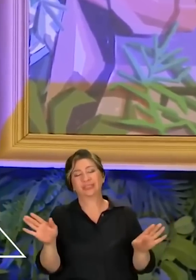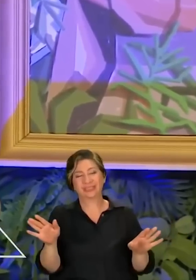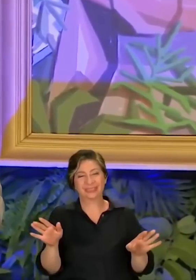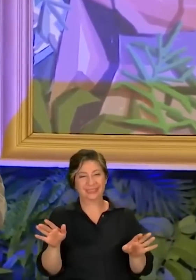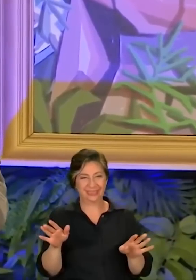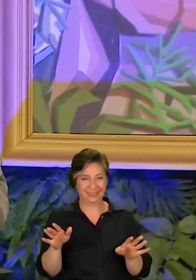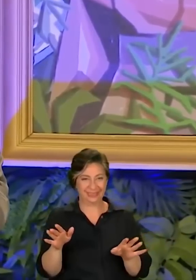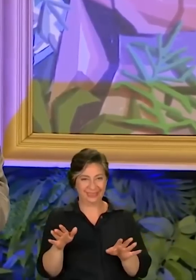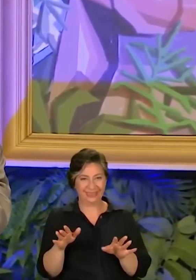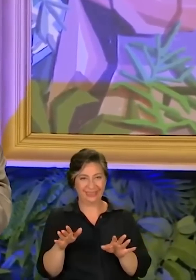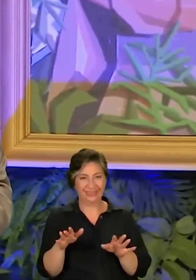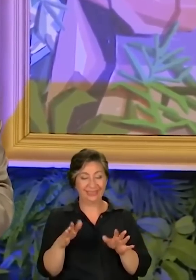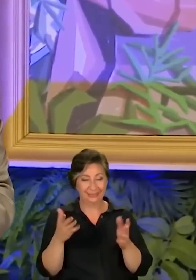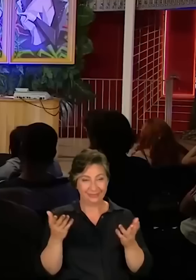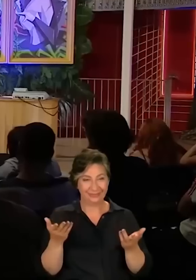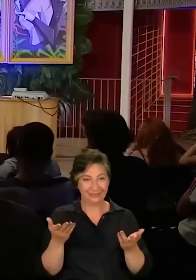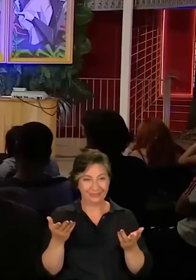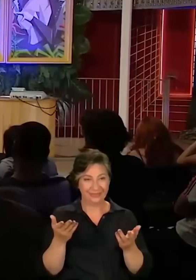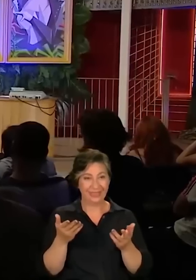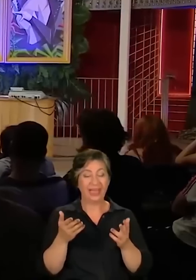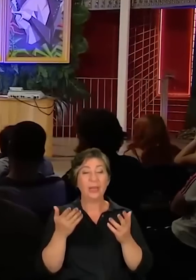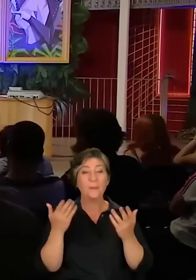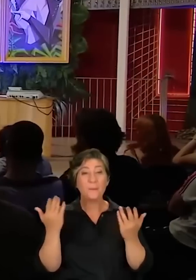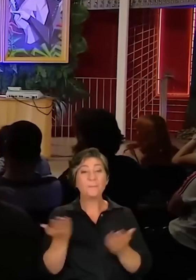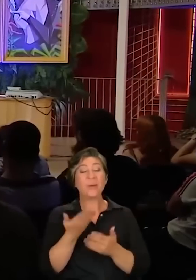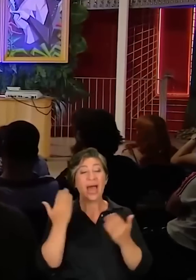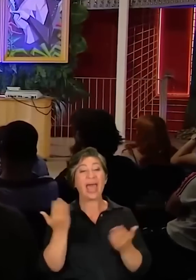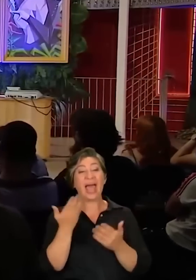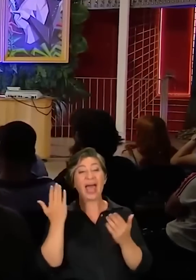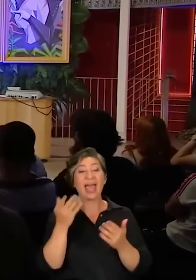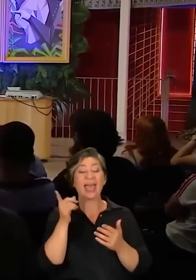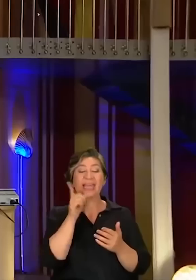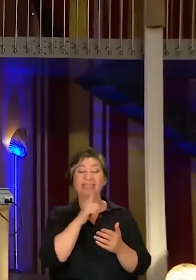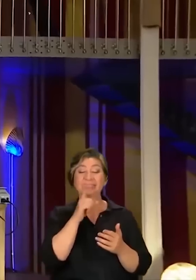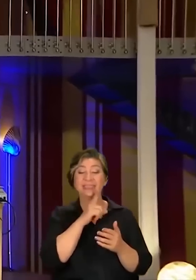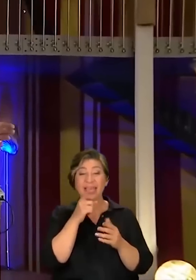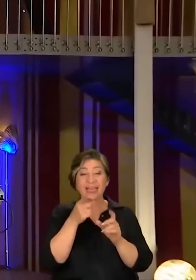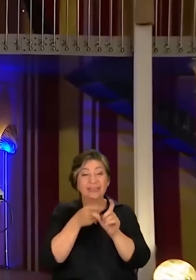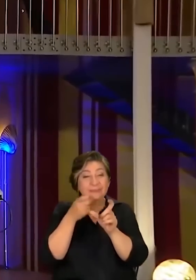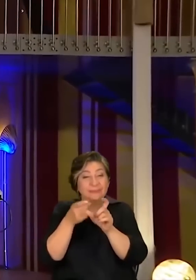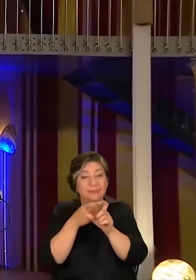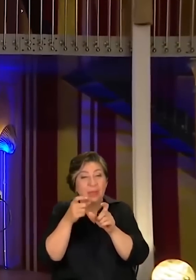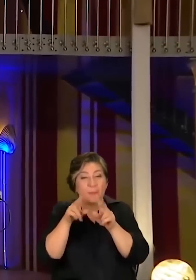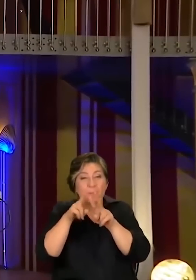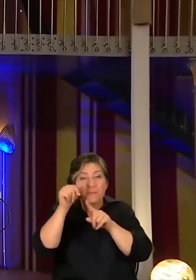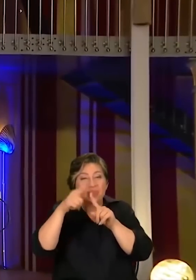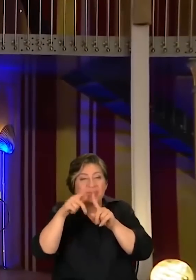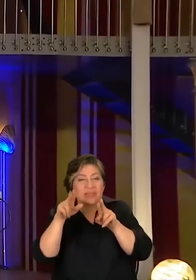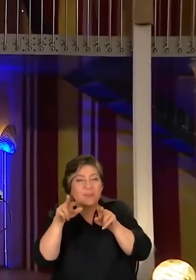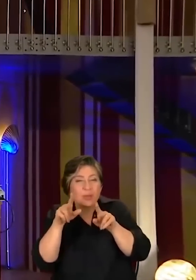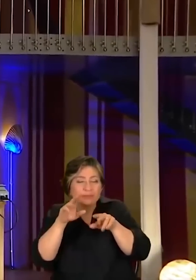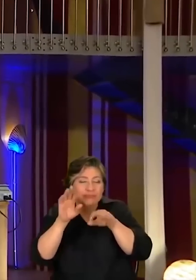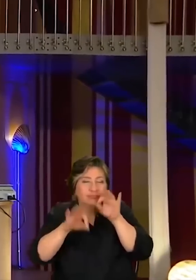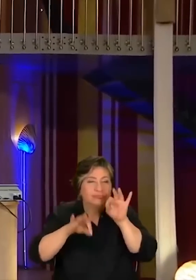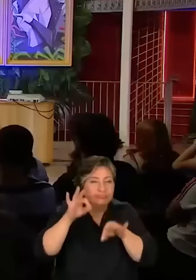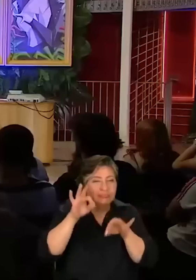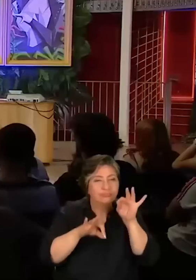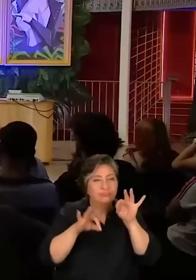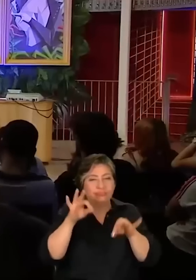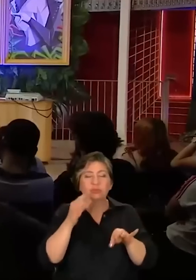olacaksınız. Ha? Yani bayağı böyle bir İngiliz İstihbarat Teşkilatı, Amerikan İstihbarat